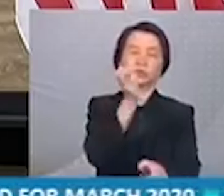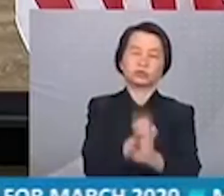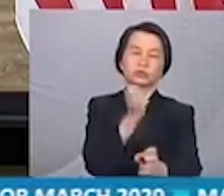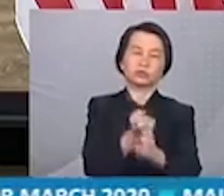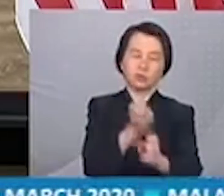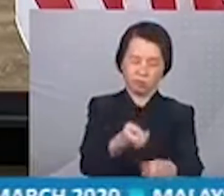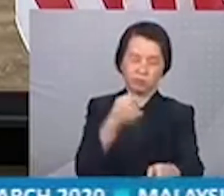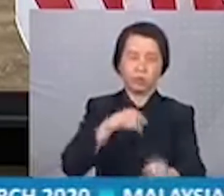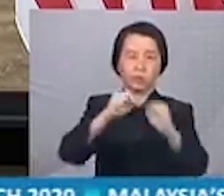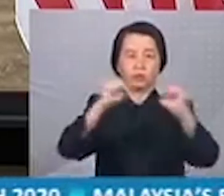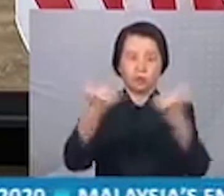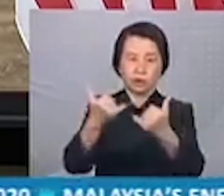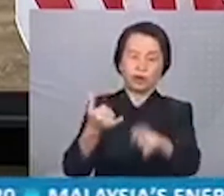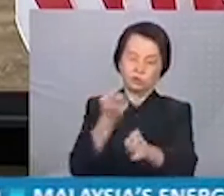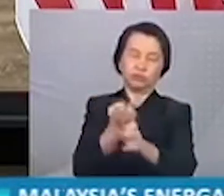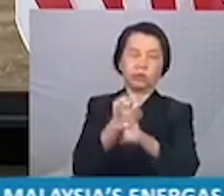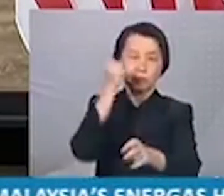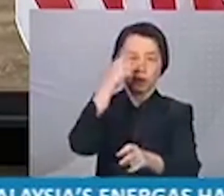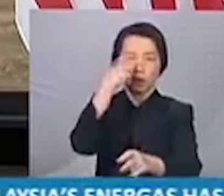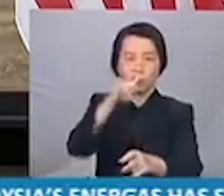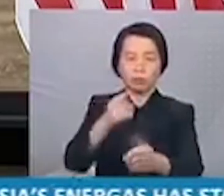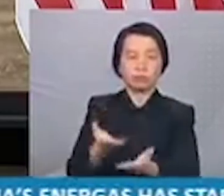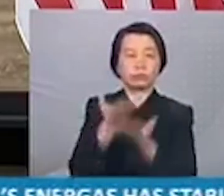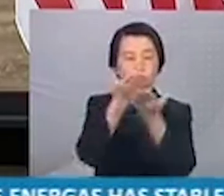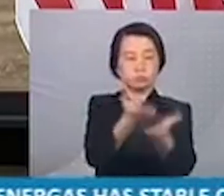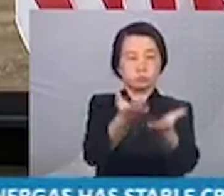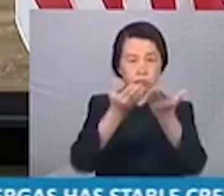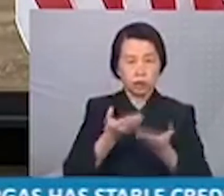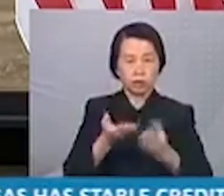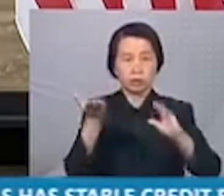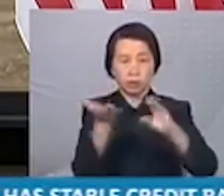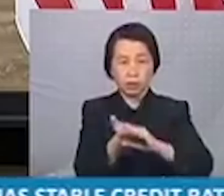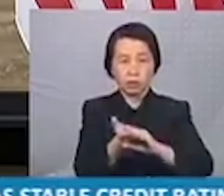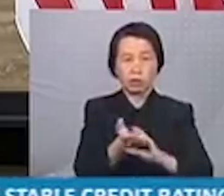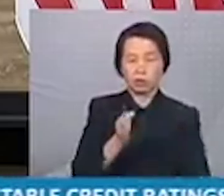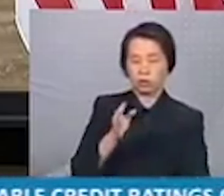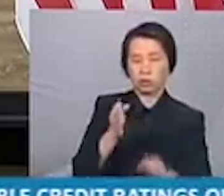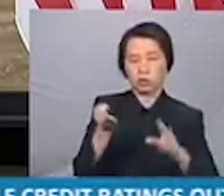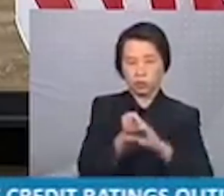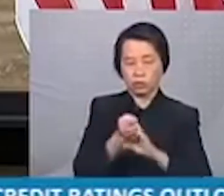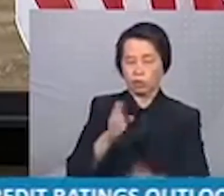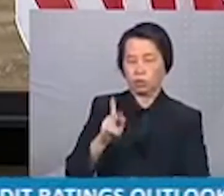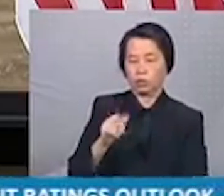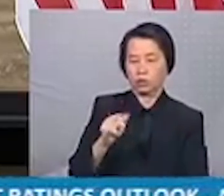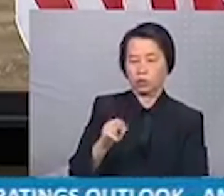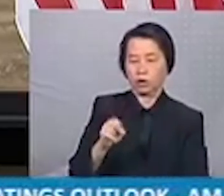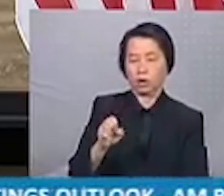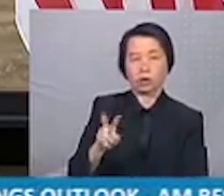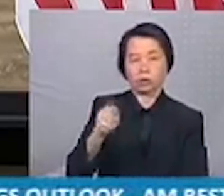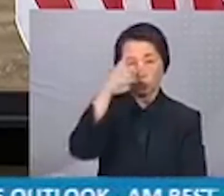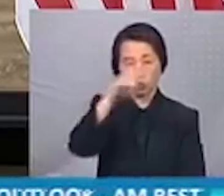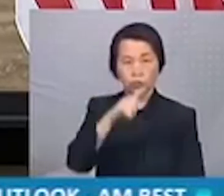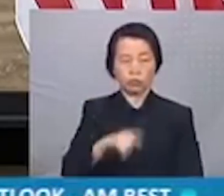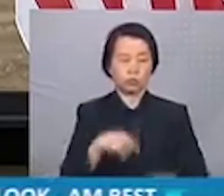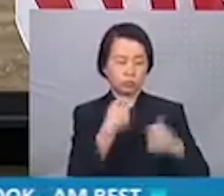oleh pihak scorecard untuk mengumpulkan dokumen bercanon bagi memenuhi keperluan suruhanjaya Sarekat